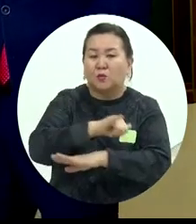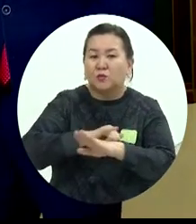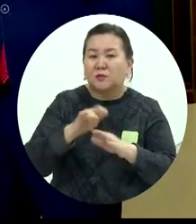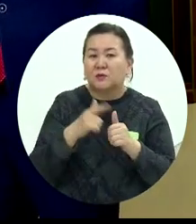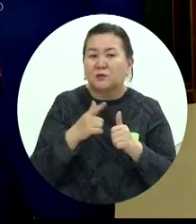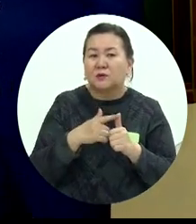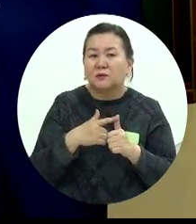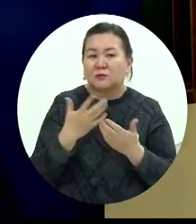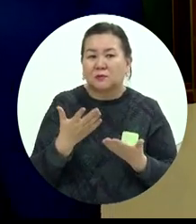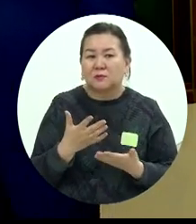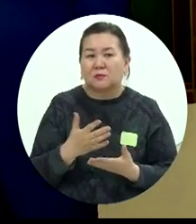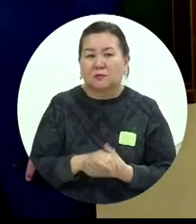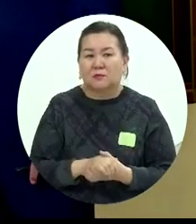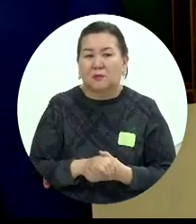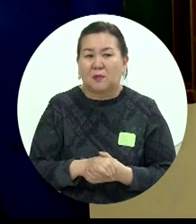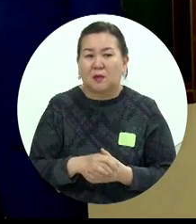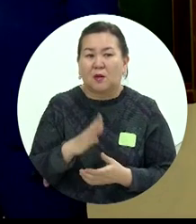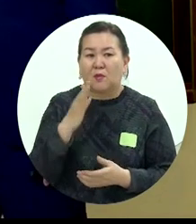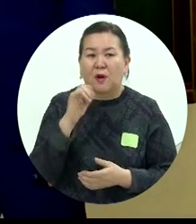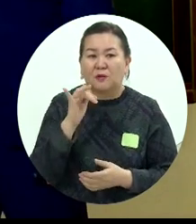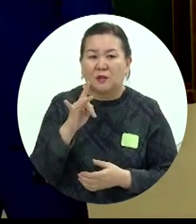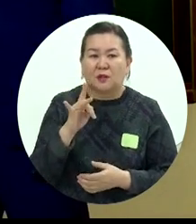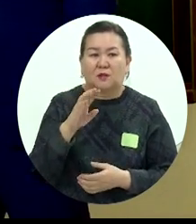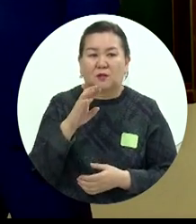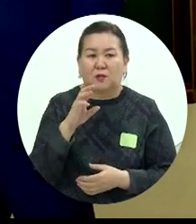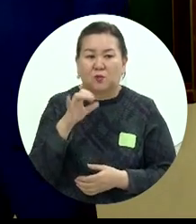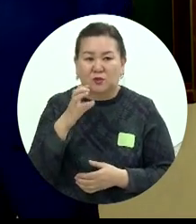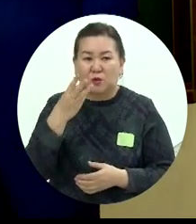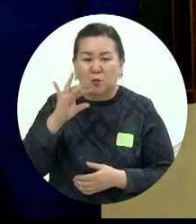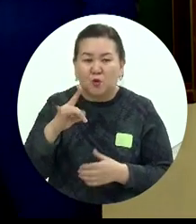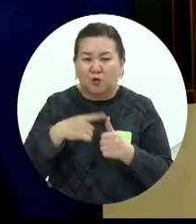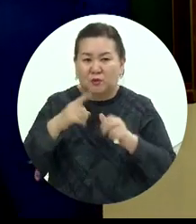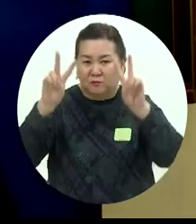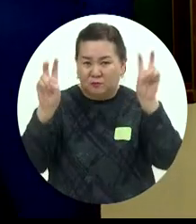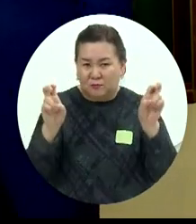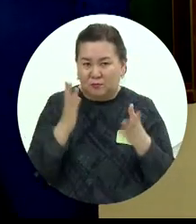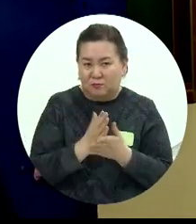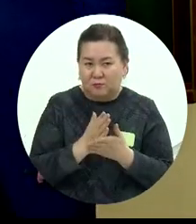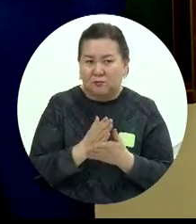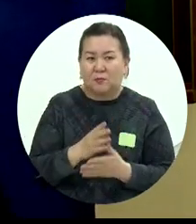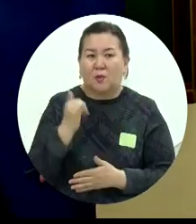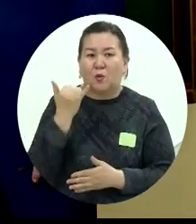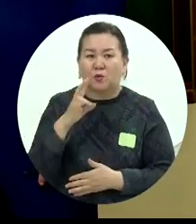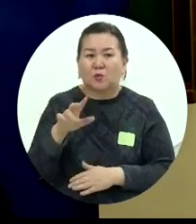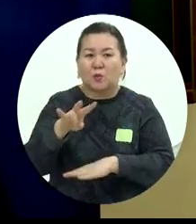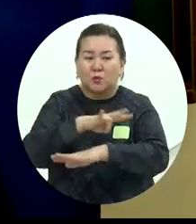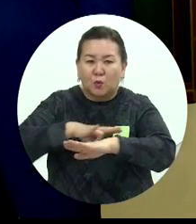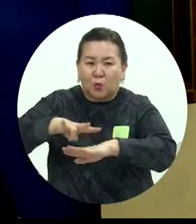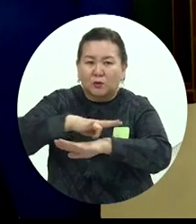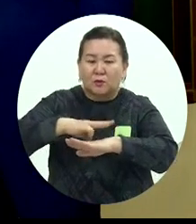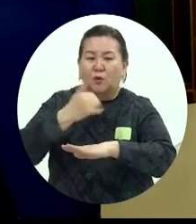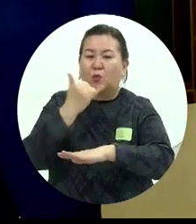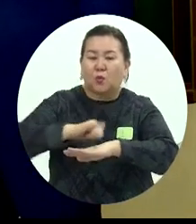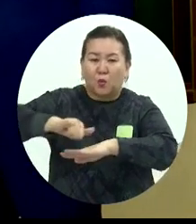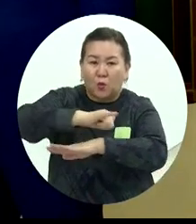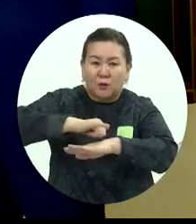хэлээр бол water footprint гэж ерөөдөө нэрлэж байна. За усны мөр нь бол одоо бүс нутаг, за улс орон болгонд бол